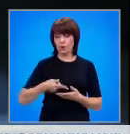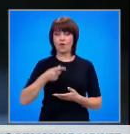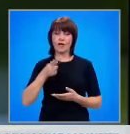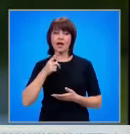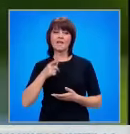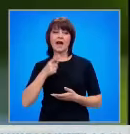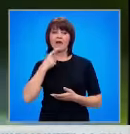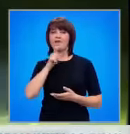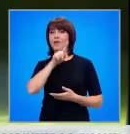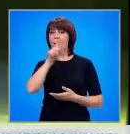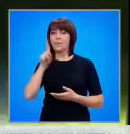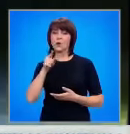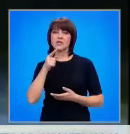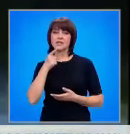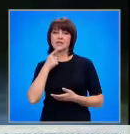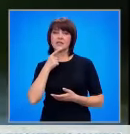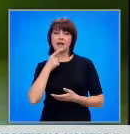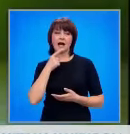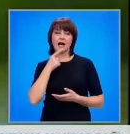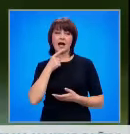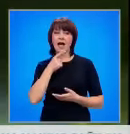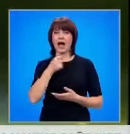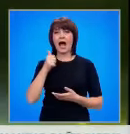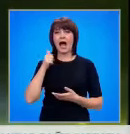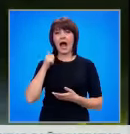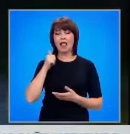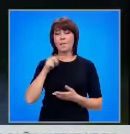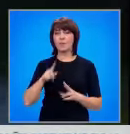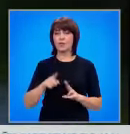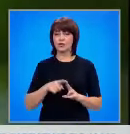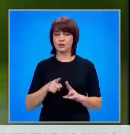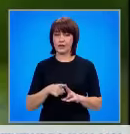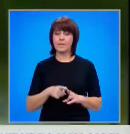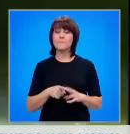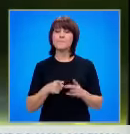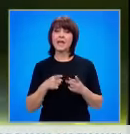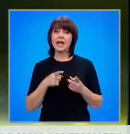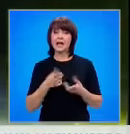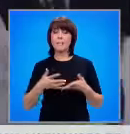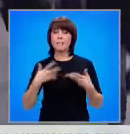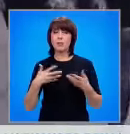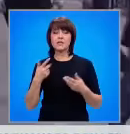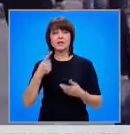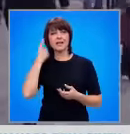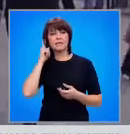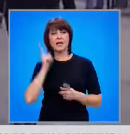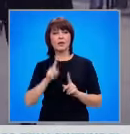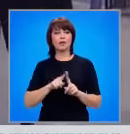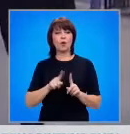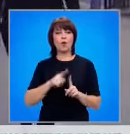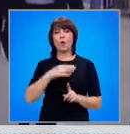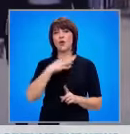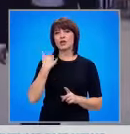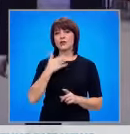журналисти за молбата на Алла Пугачова. Народната артистка на СССР от 91-а година поиска да бъде смятана за чуждестранен